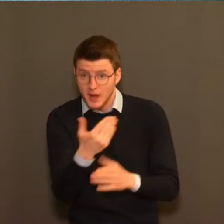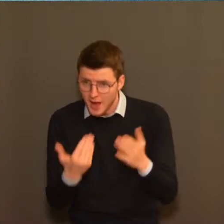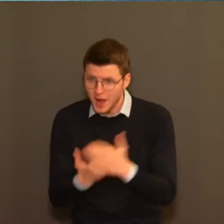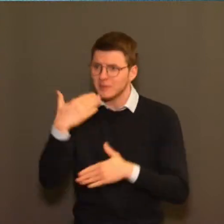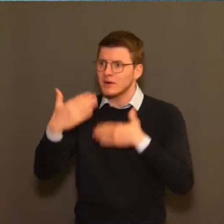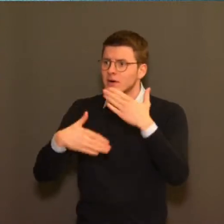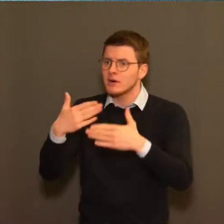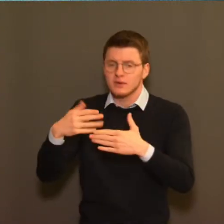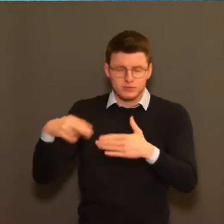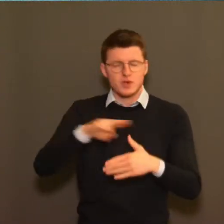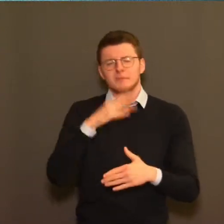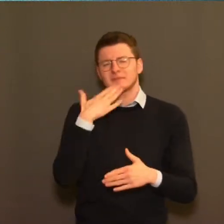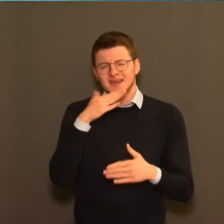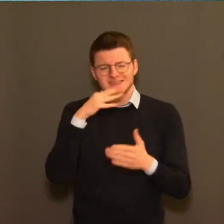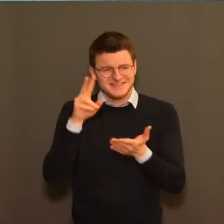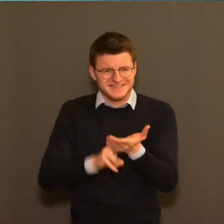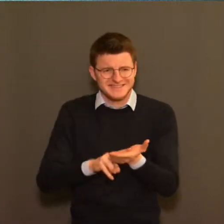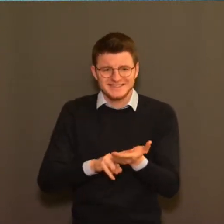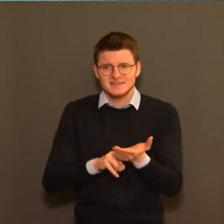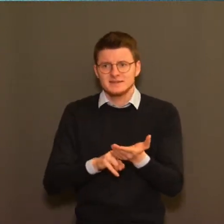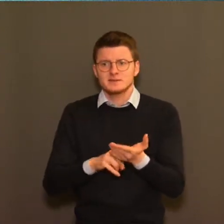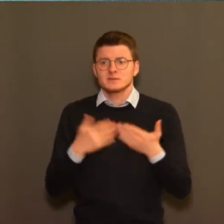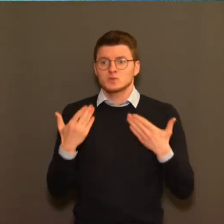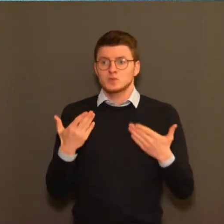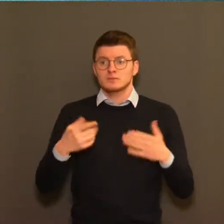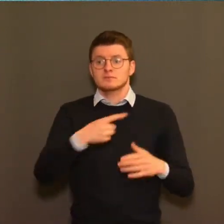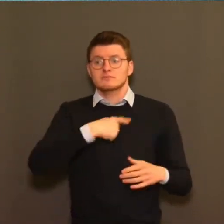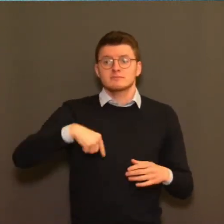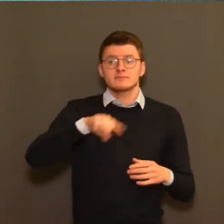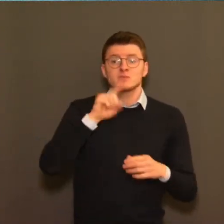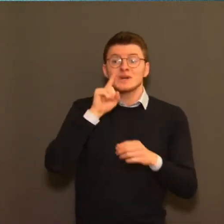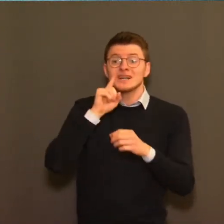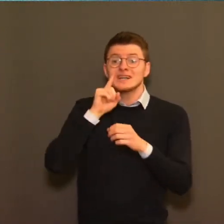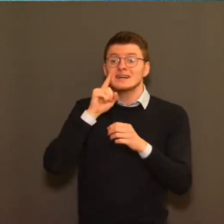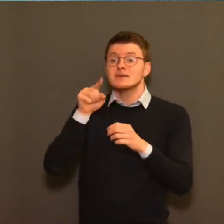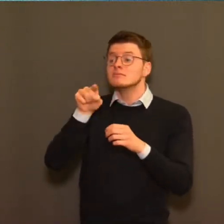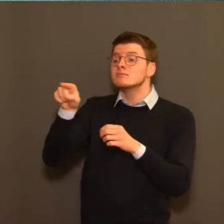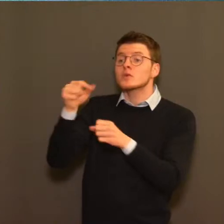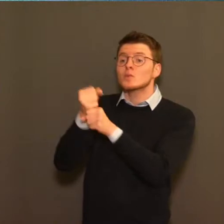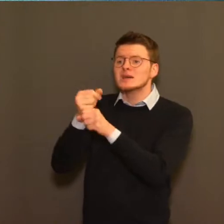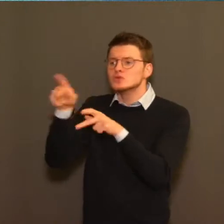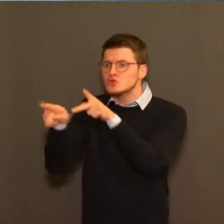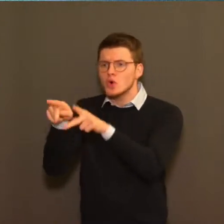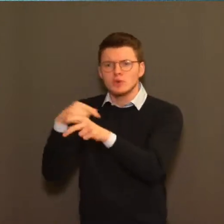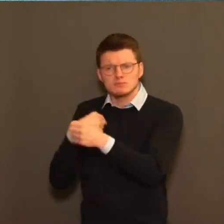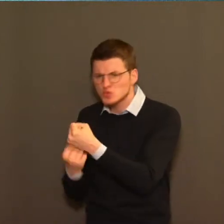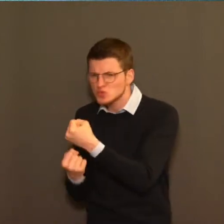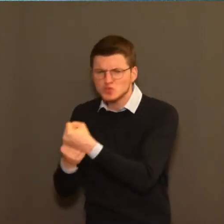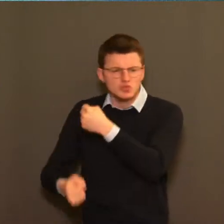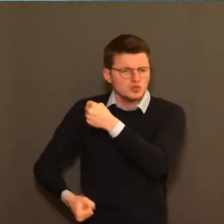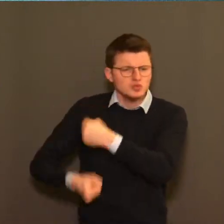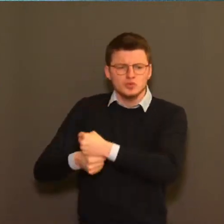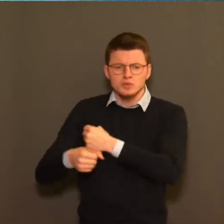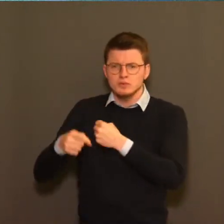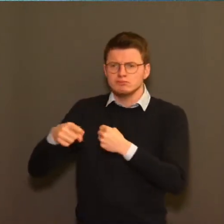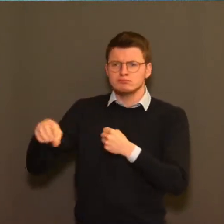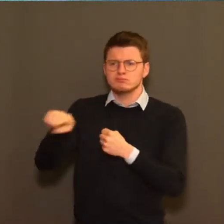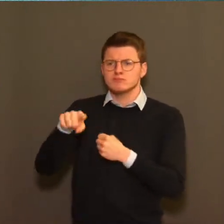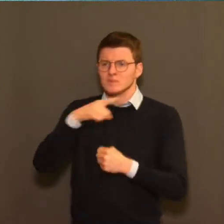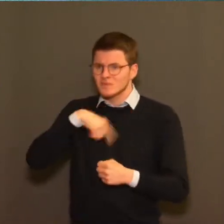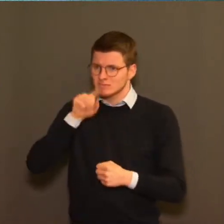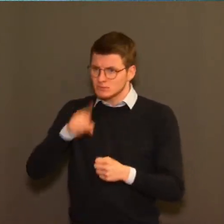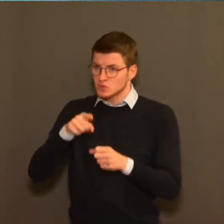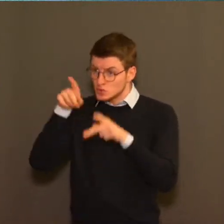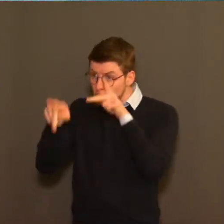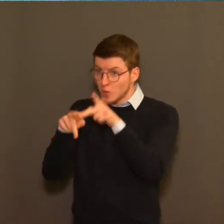Maar nu rekent de zorgsector nog op onze hulp. Wij kunnen nu zorg dragen voor